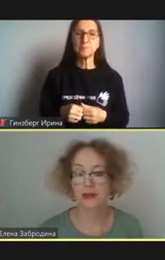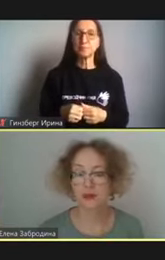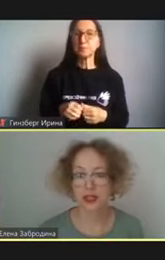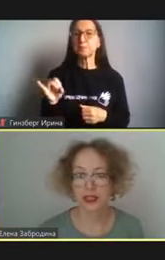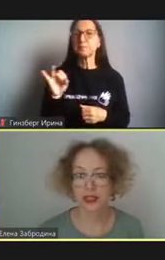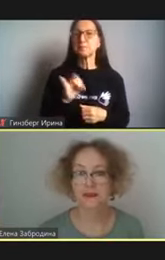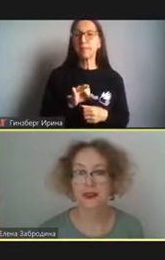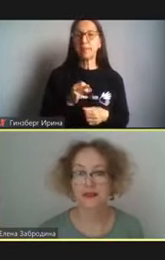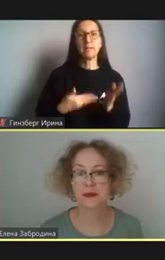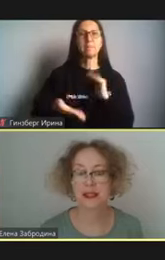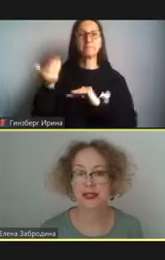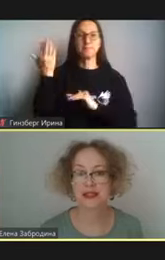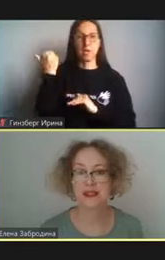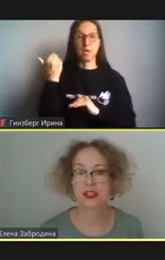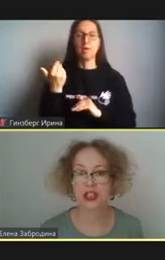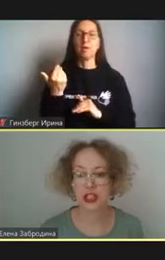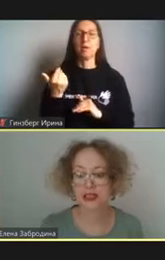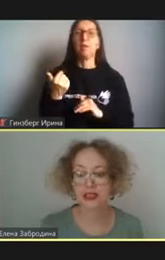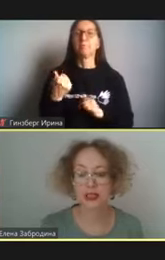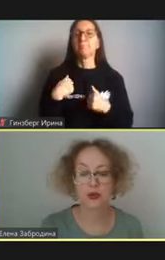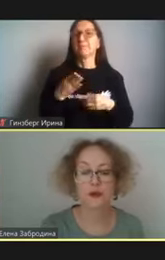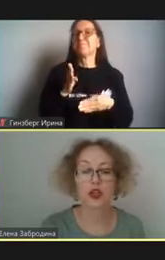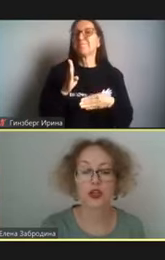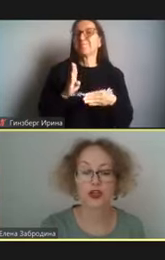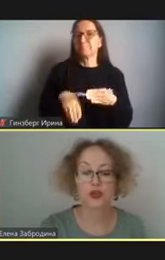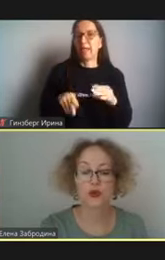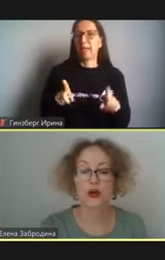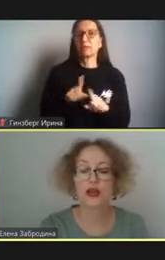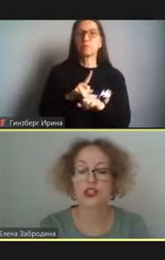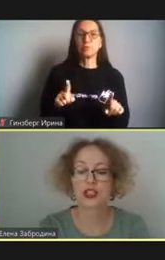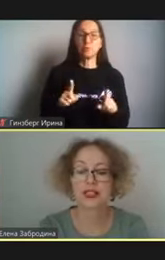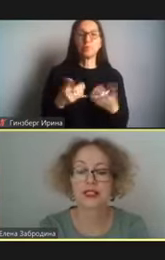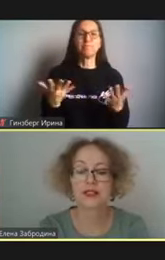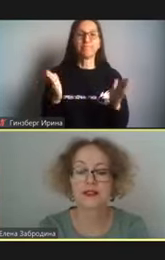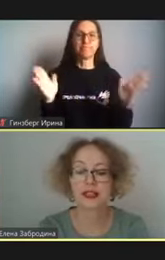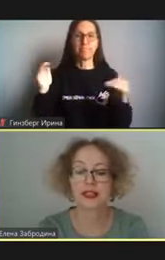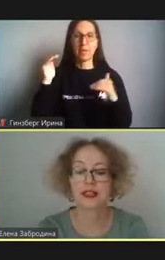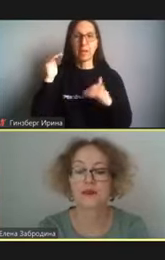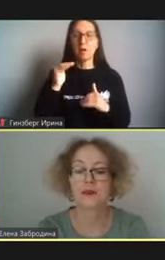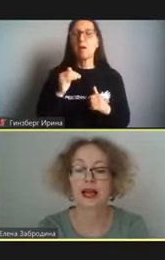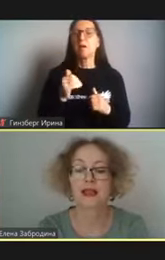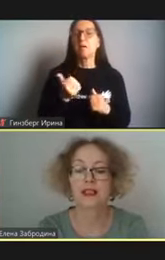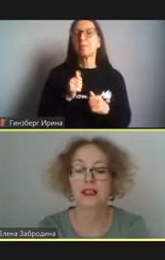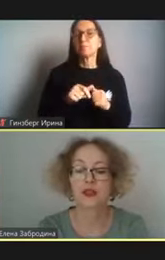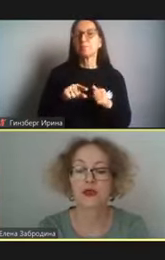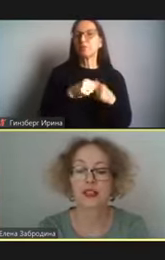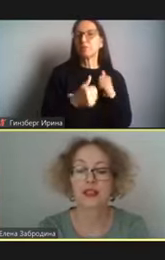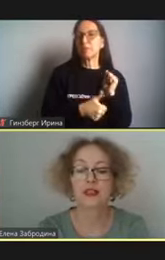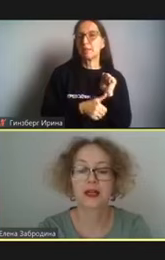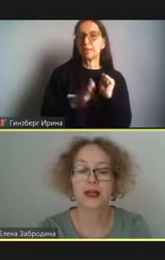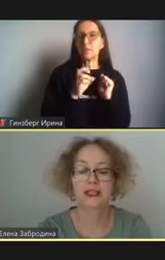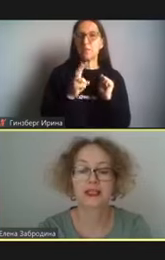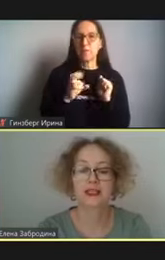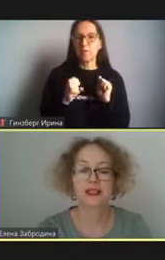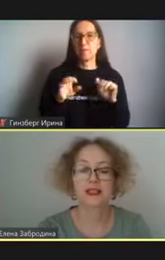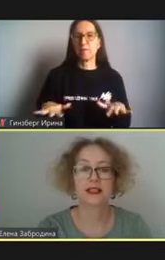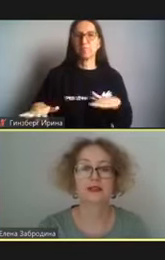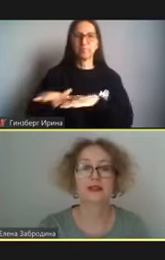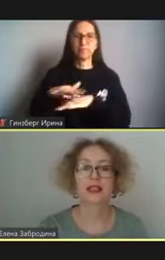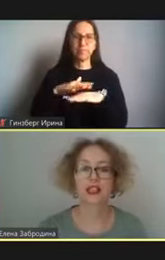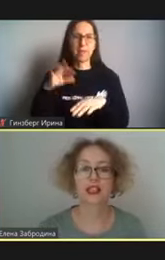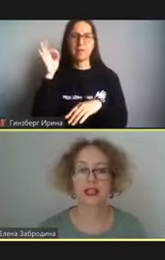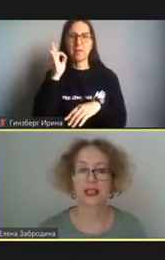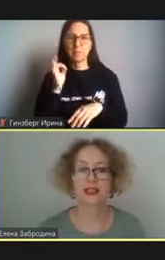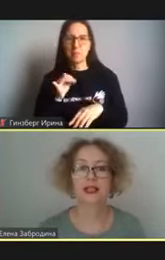И в прошлый раз мы с вами как раз завершали на том, что в XVI веке на территории Германии и